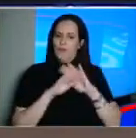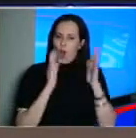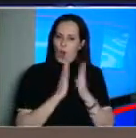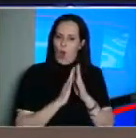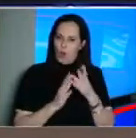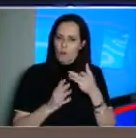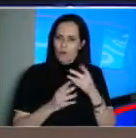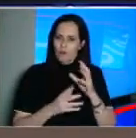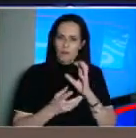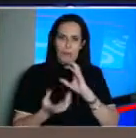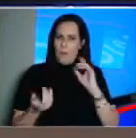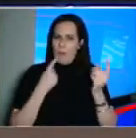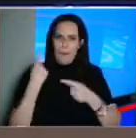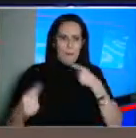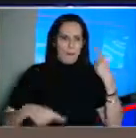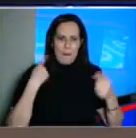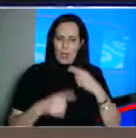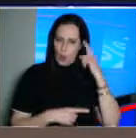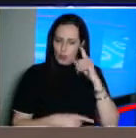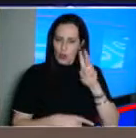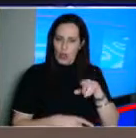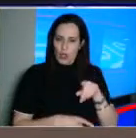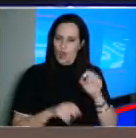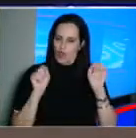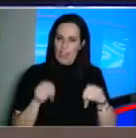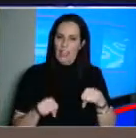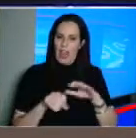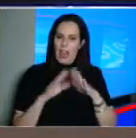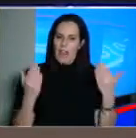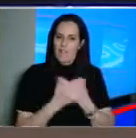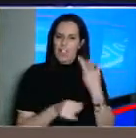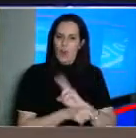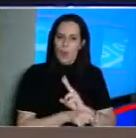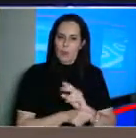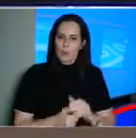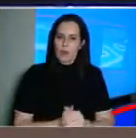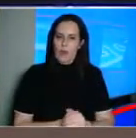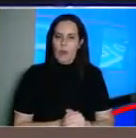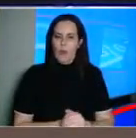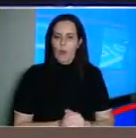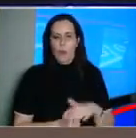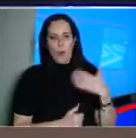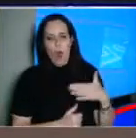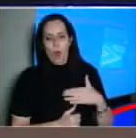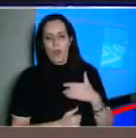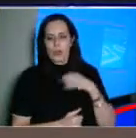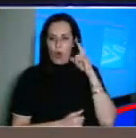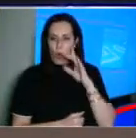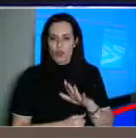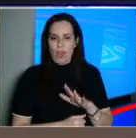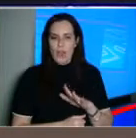מתחמם, והכל מתפוצץ לנו בפנים. את חושבת שיש לנו שליטה על הדבר הזה? וואו, אני